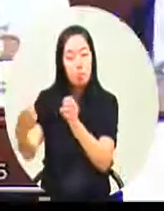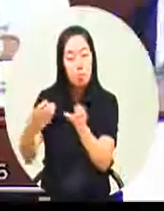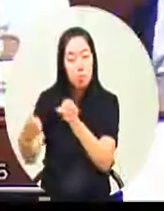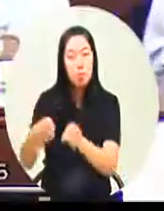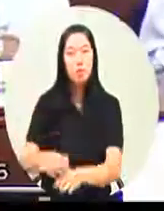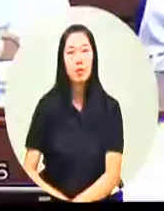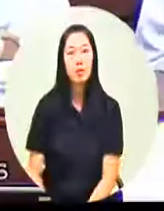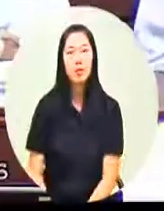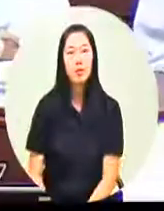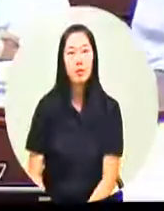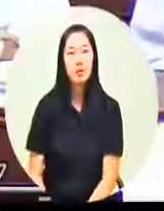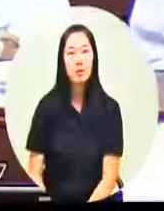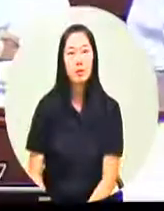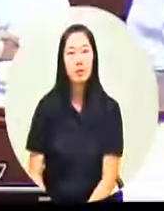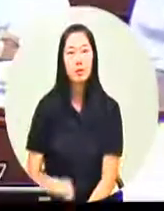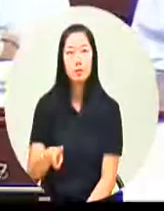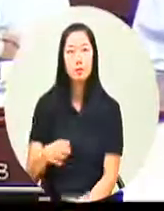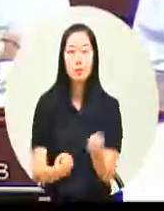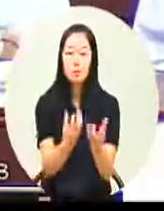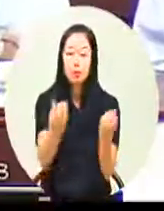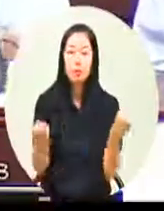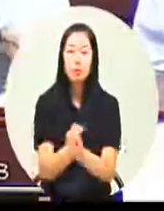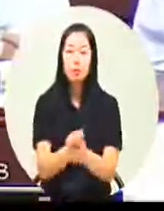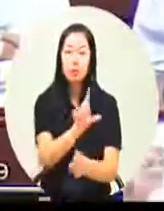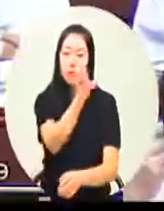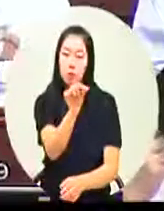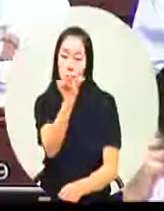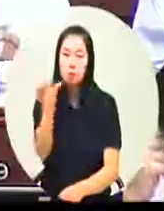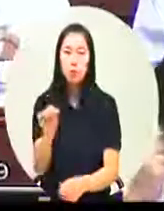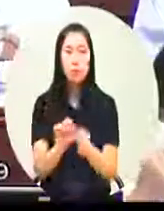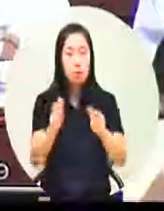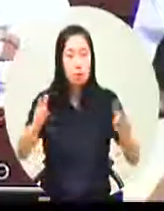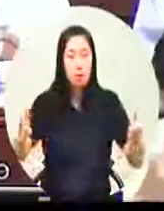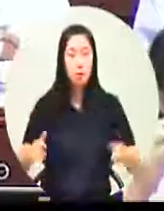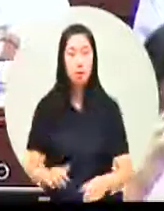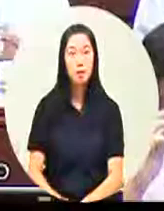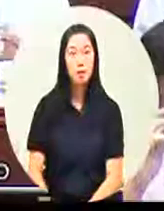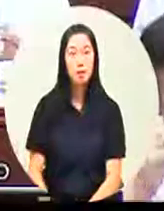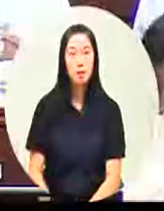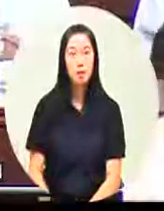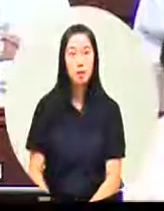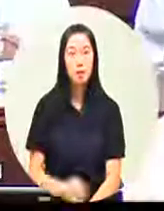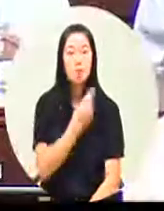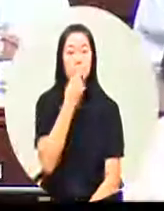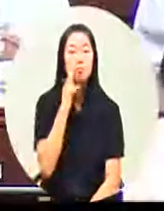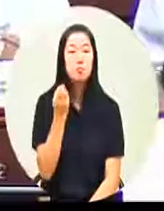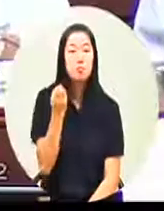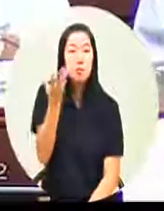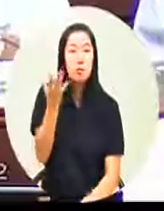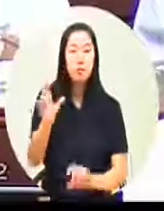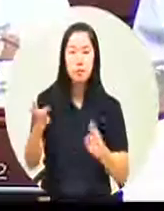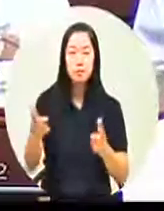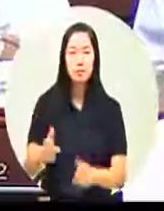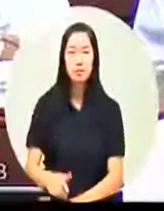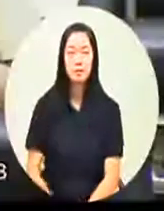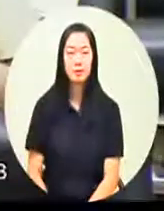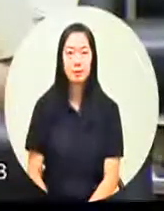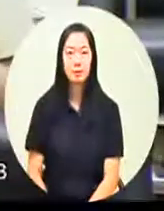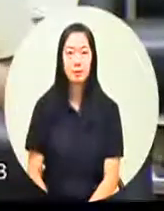是在它的开花的月份都会有一些设计，所以并不是梅花。对， 赏梅步道